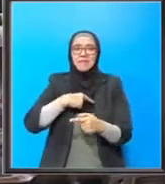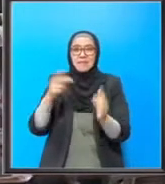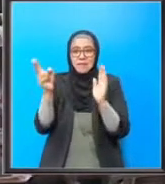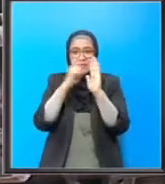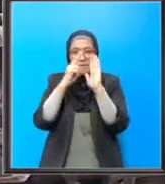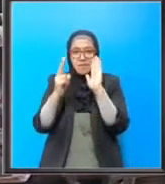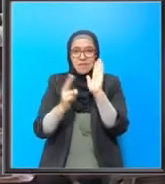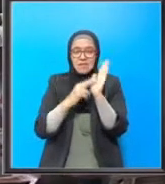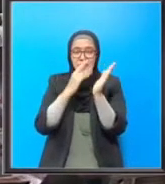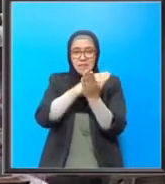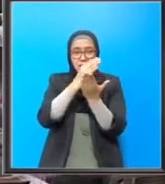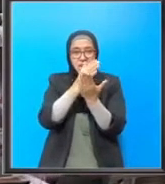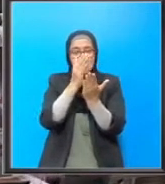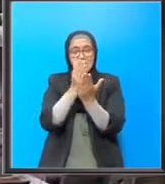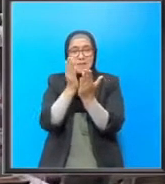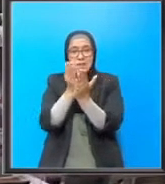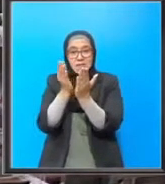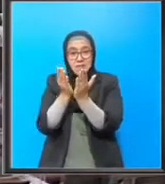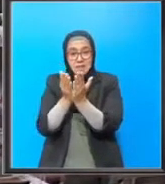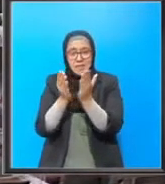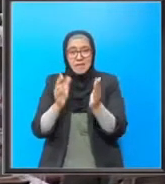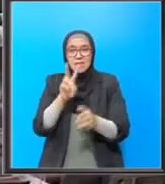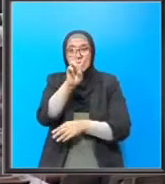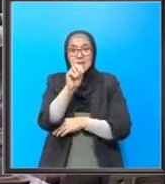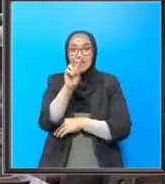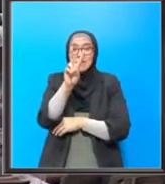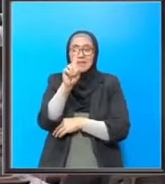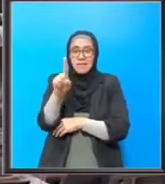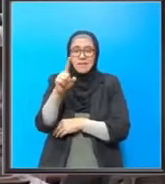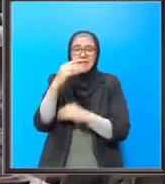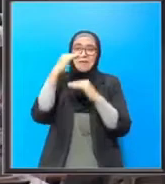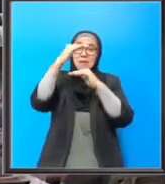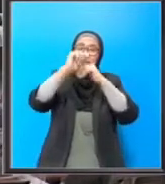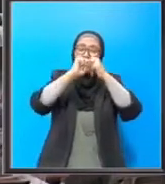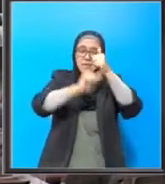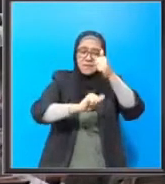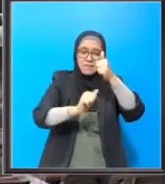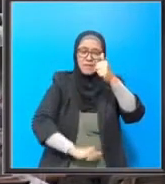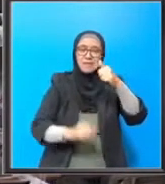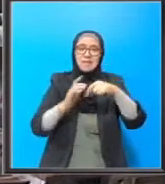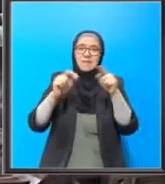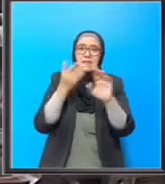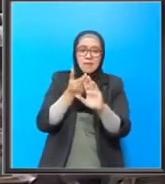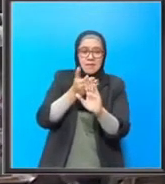Bos 3551043 juta 544